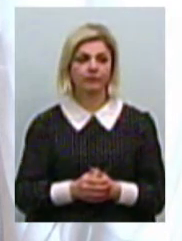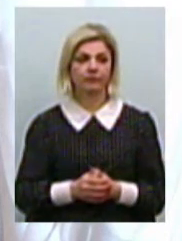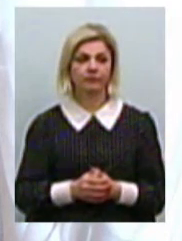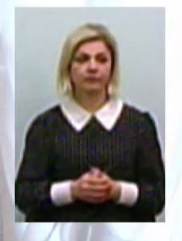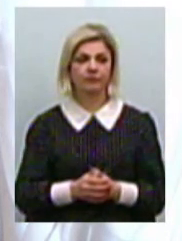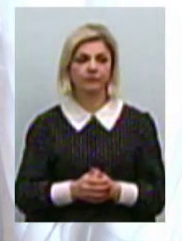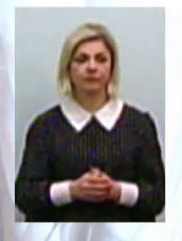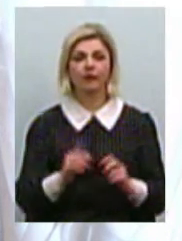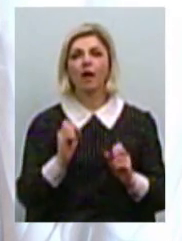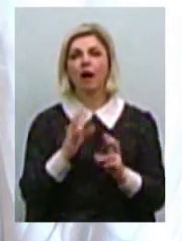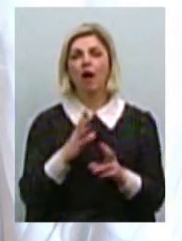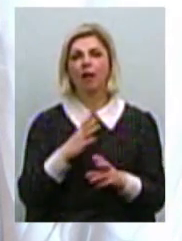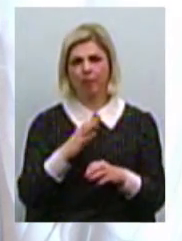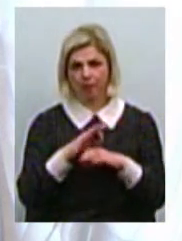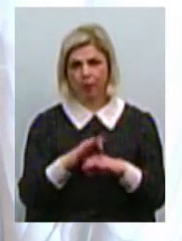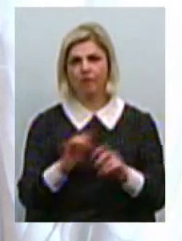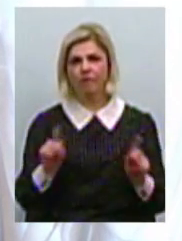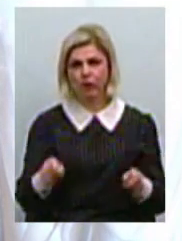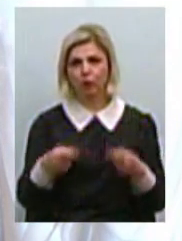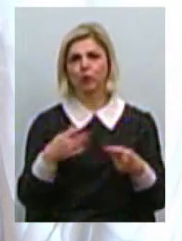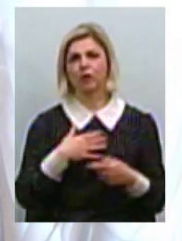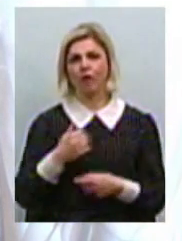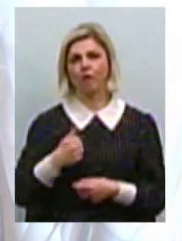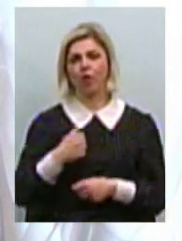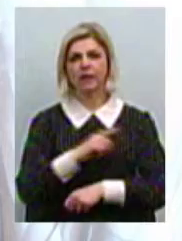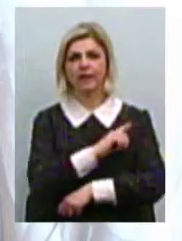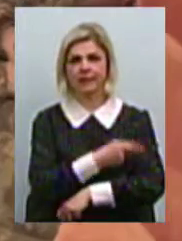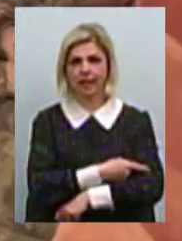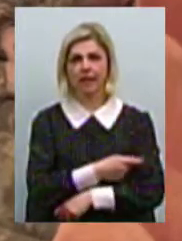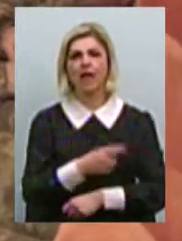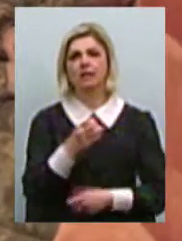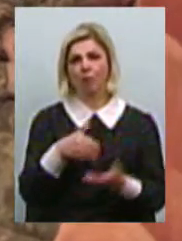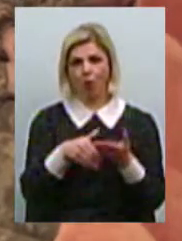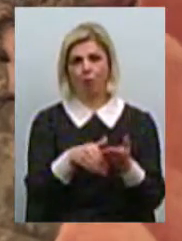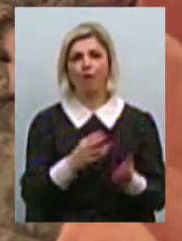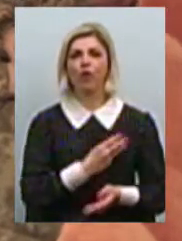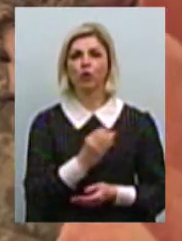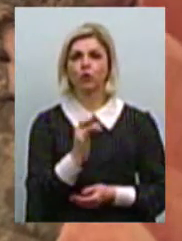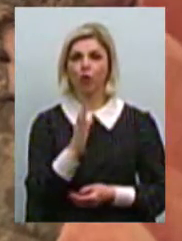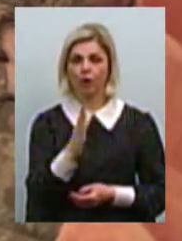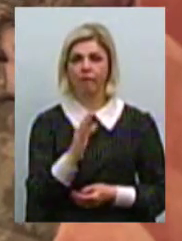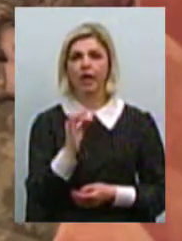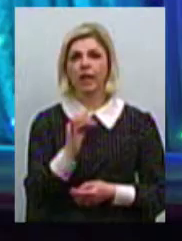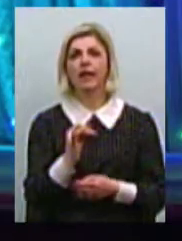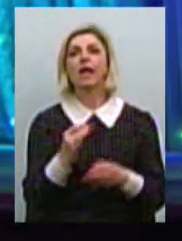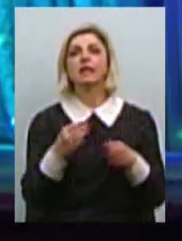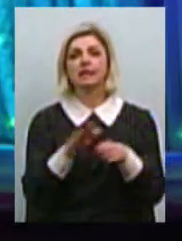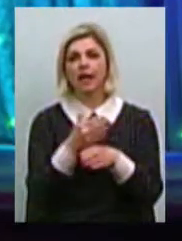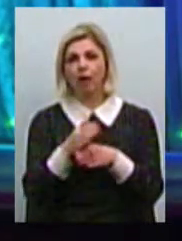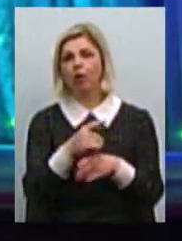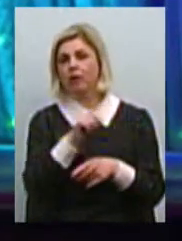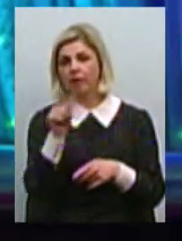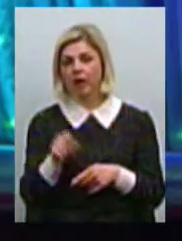відбудова наших збройних сил, діяльність волонтерів і так далі. Замикає цикл «Вітчизна пам'ятає». Тут